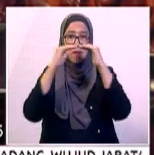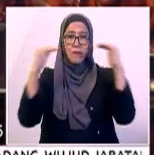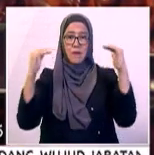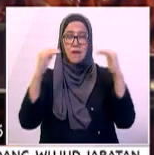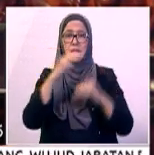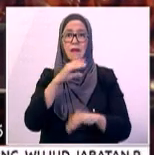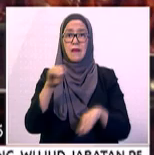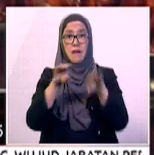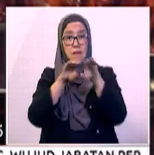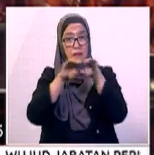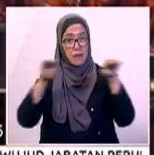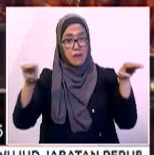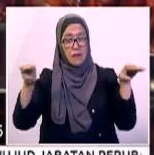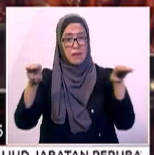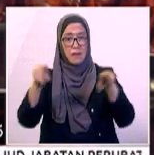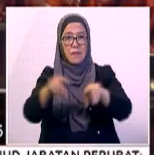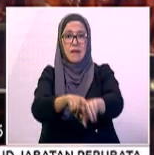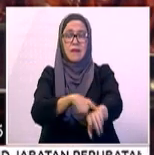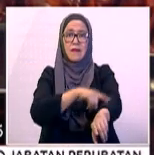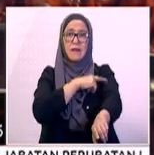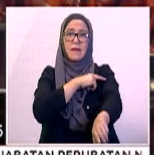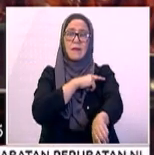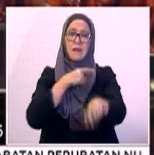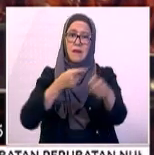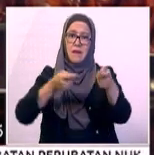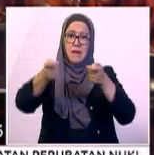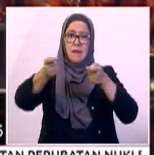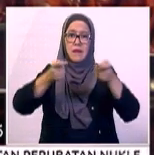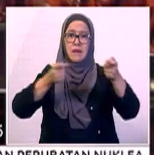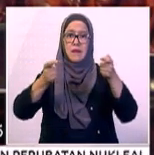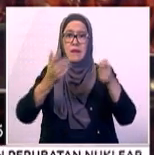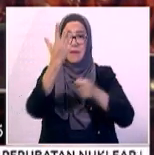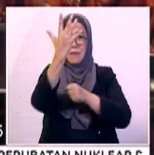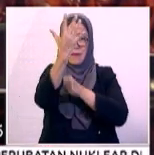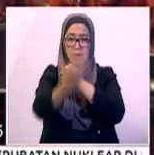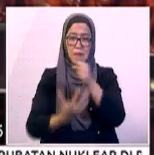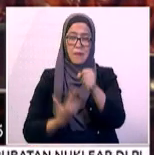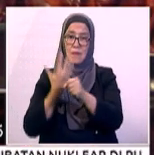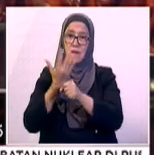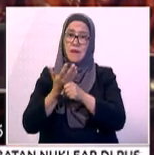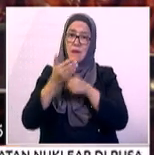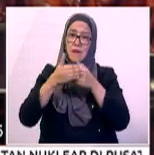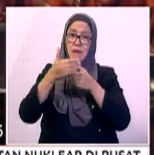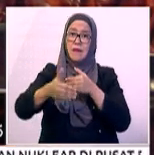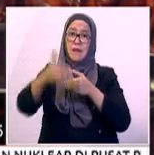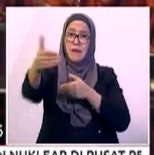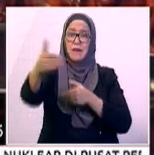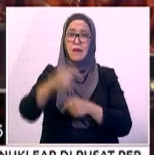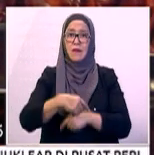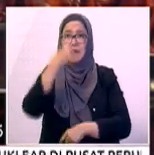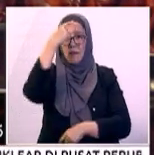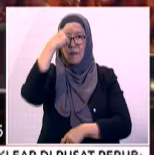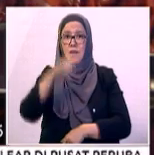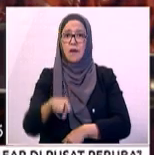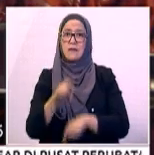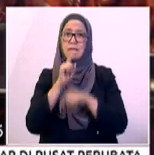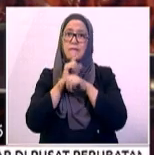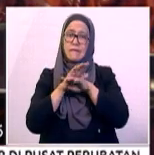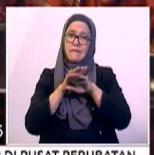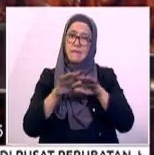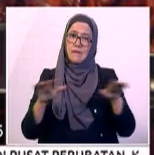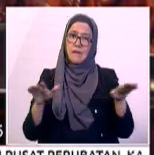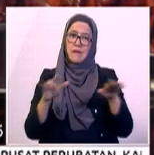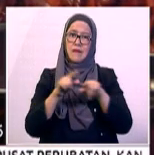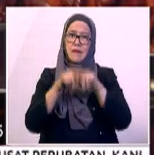kesaksamaan sepanjang pemerintahan 5 tahun akan datang bagi memakmur dan mensejahterakan rakyat